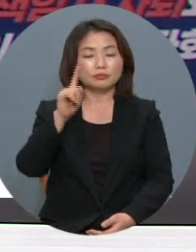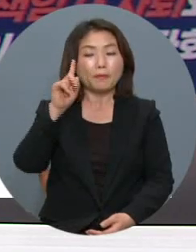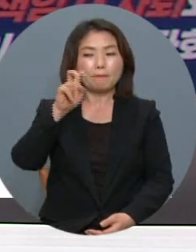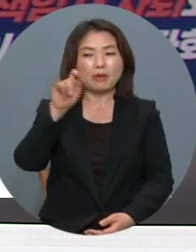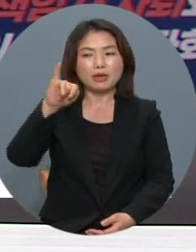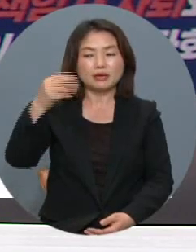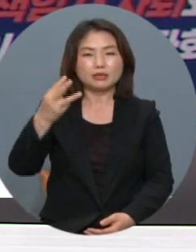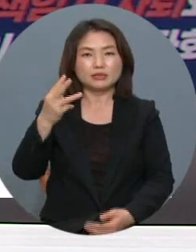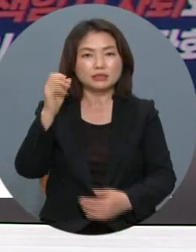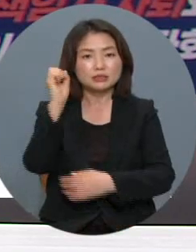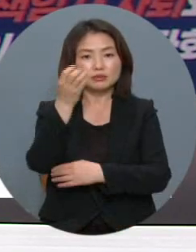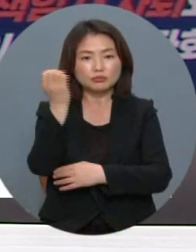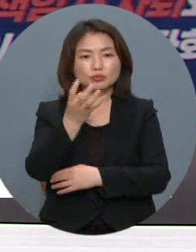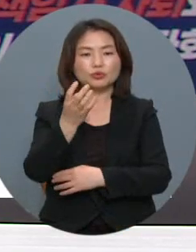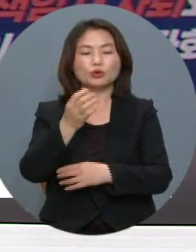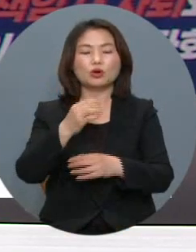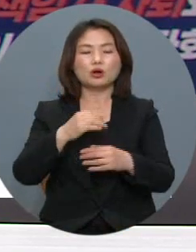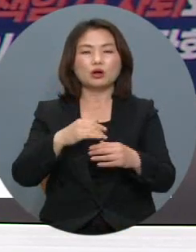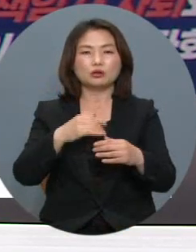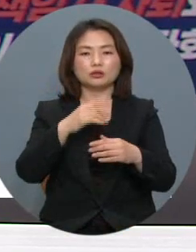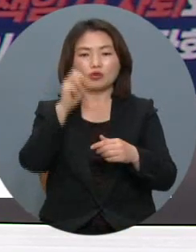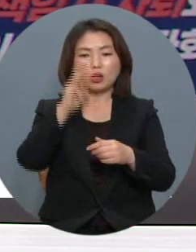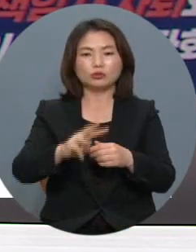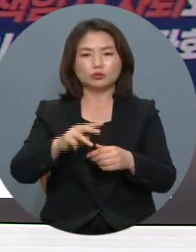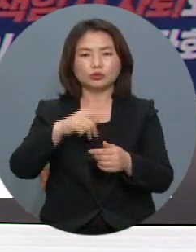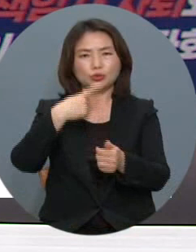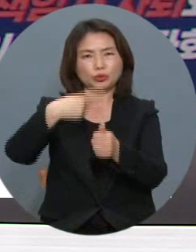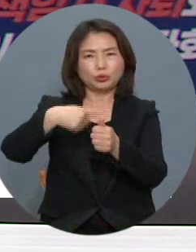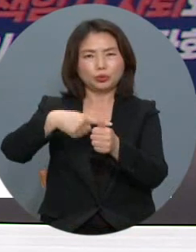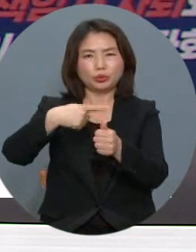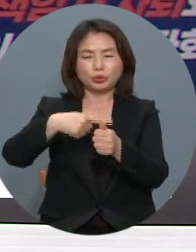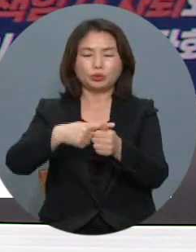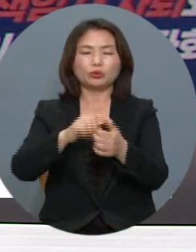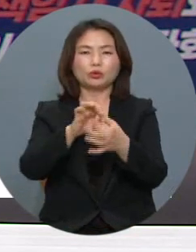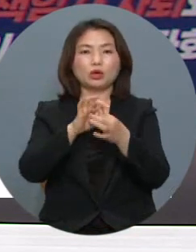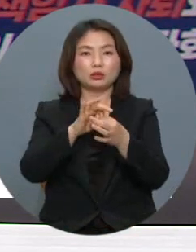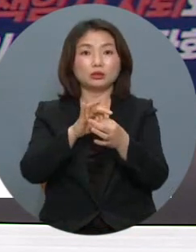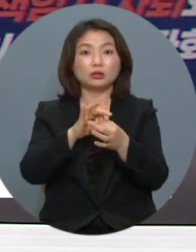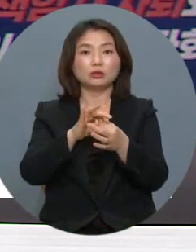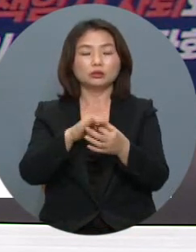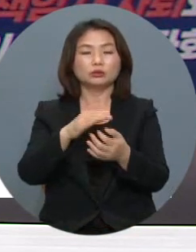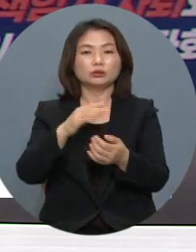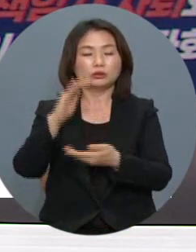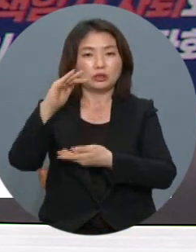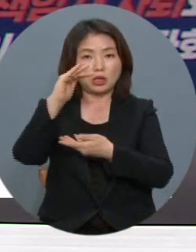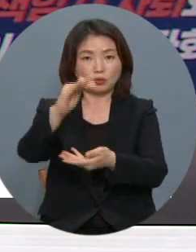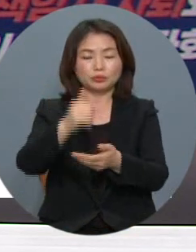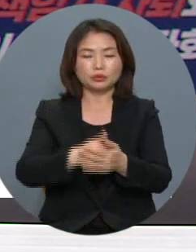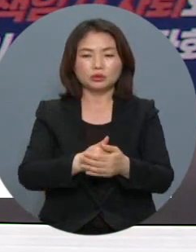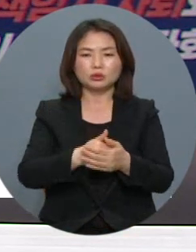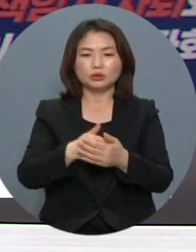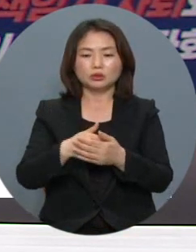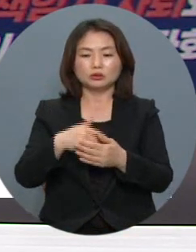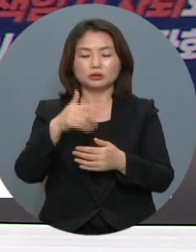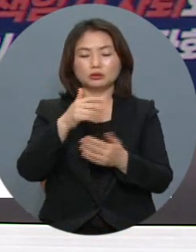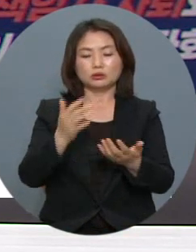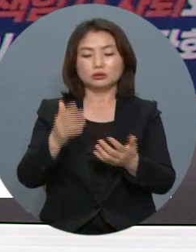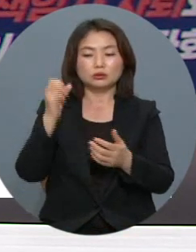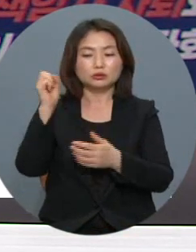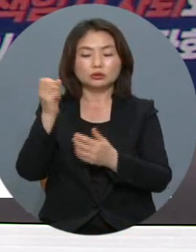매일신문의 광주 민주화운동 폄훼 논란 만평 관련 속보입니다. 이번 일은 매일신문의 주인인